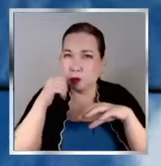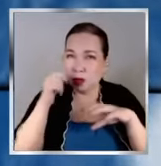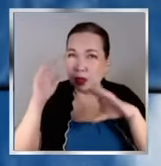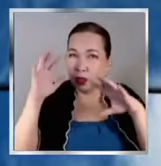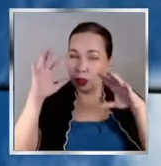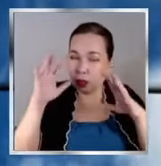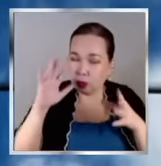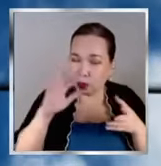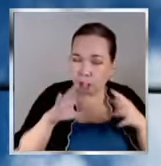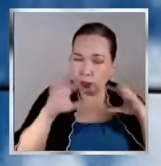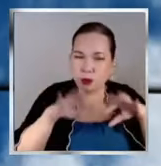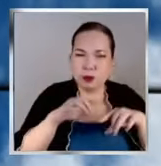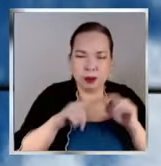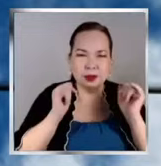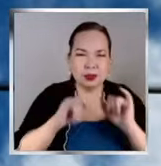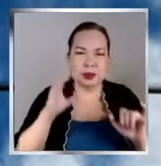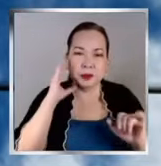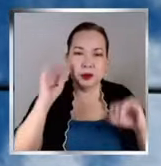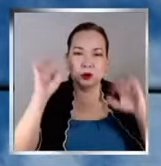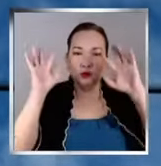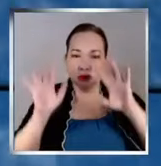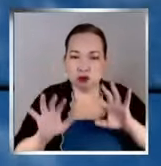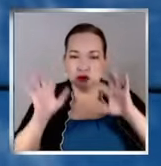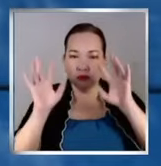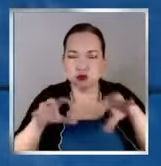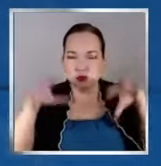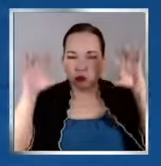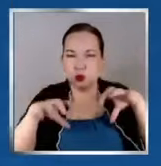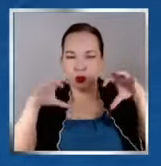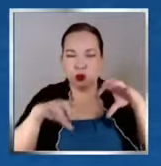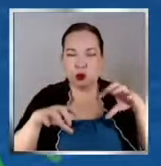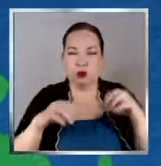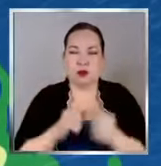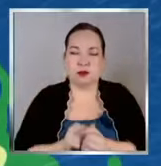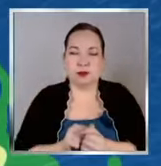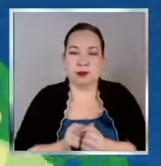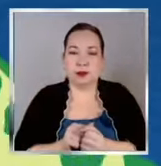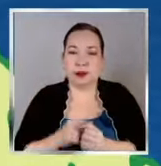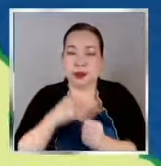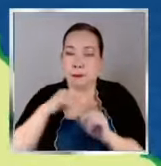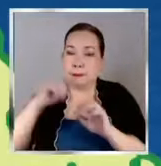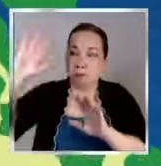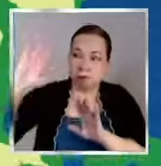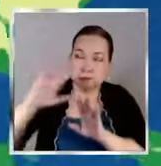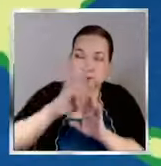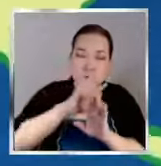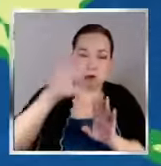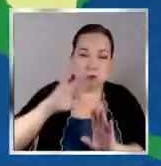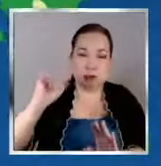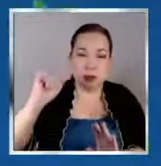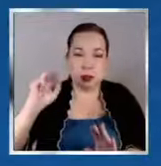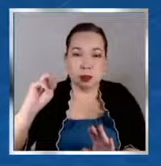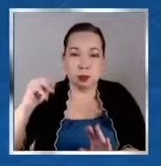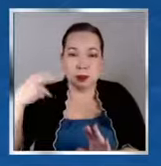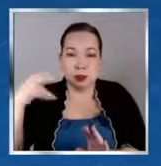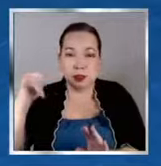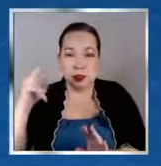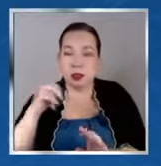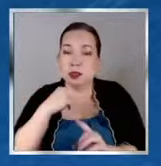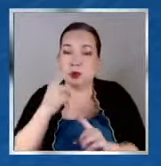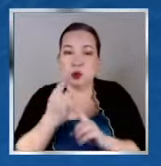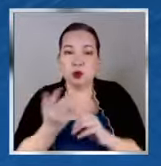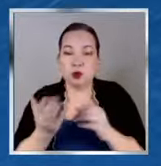magpapaulan pa rin yan sa bansa kasabay ng amihan at localized thunderstorms. Base sa datos ng Metro Weather, halos maghapong maulan sa malaking bahagi ng